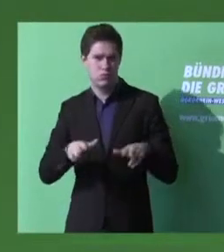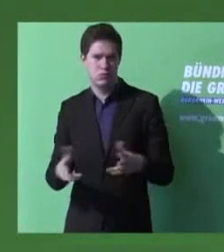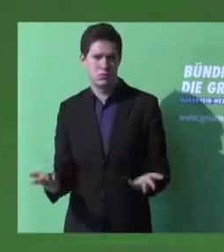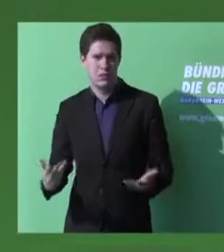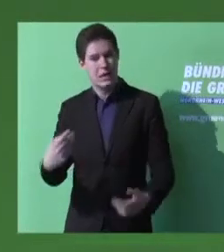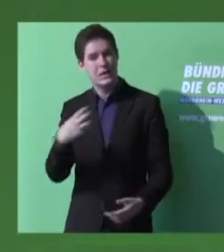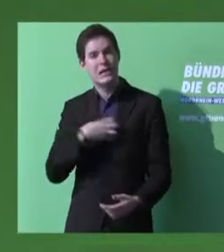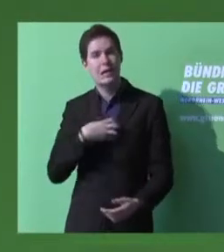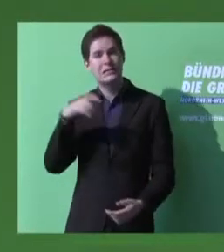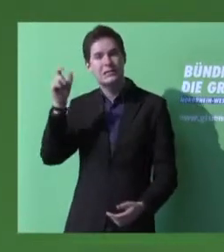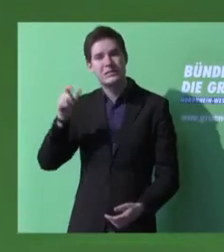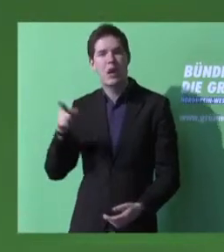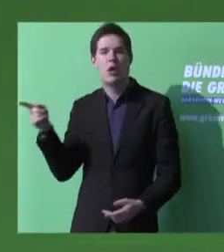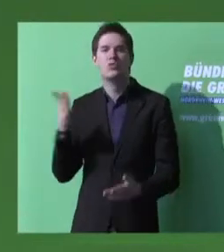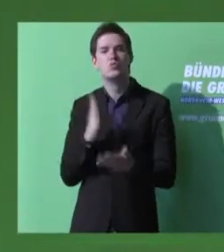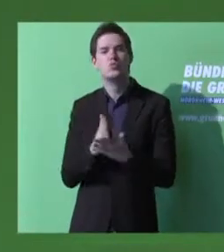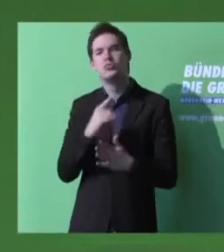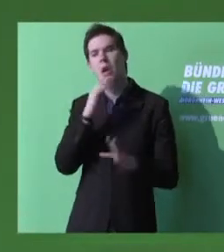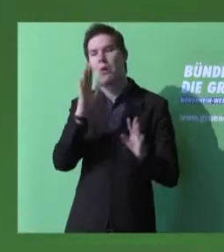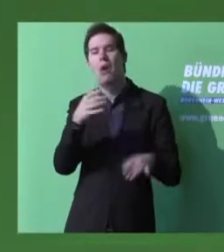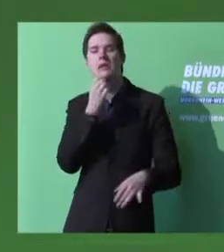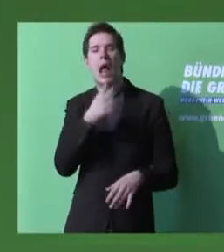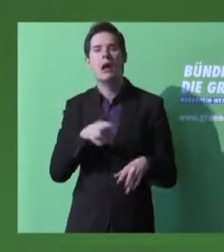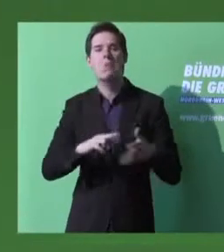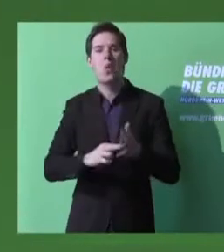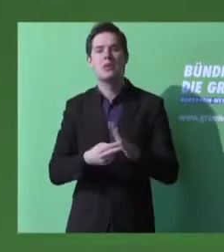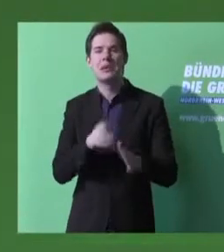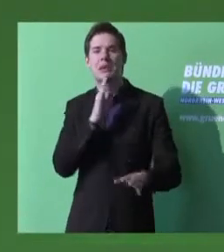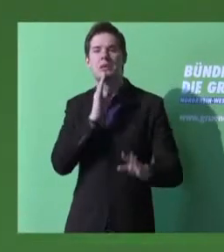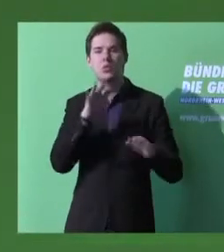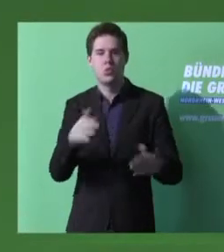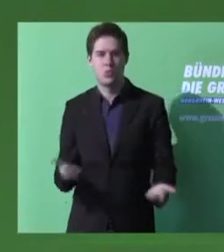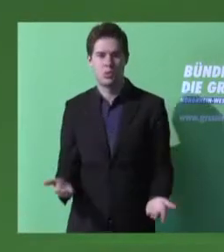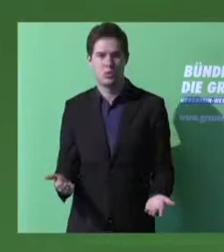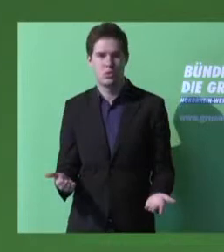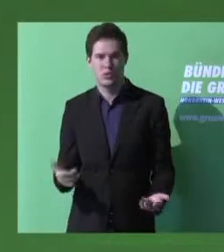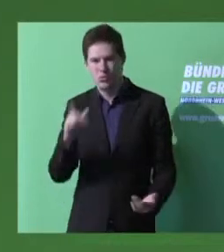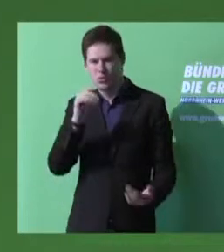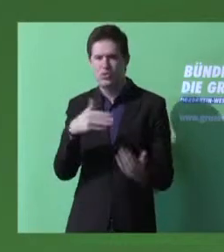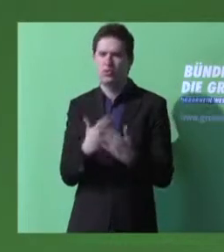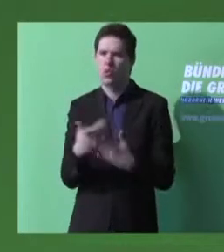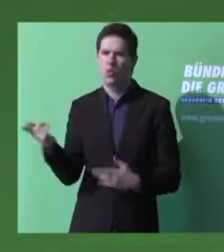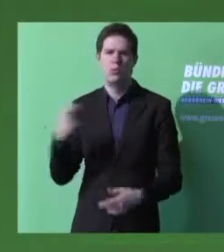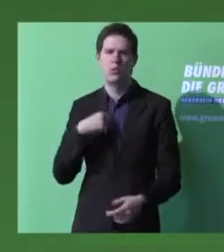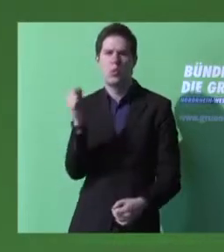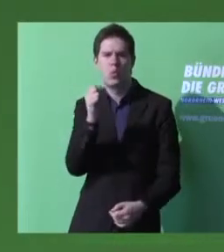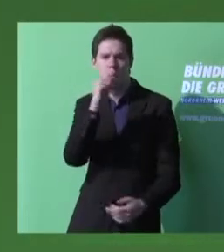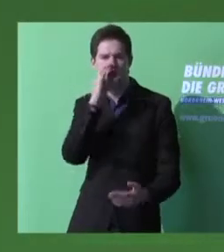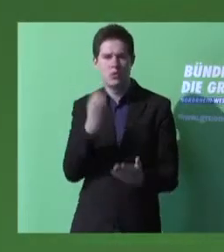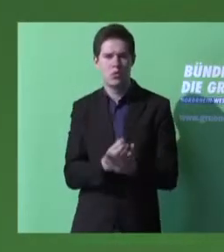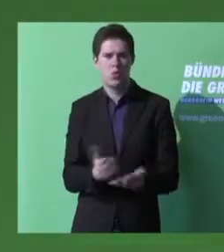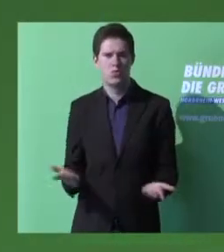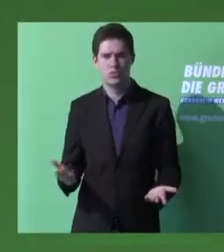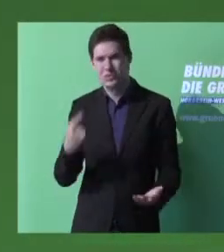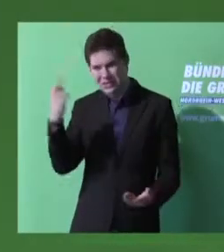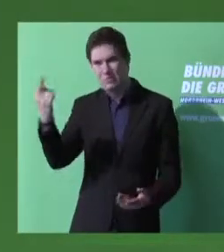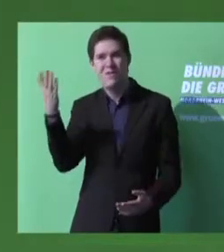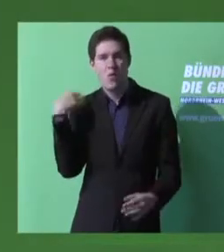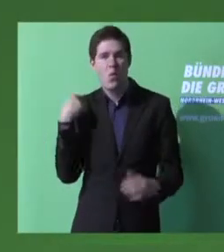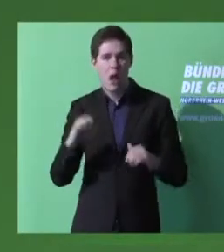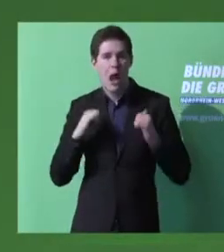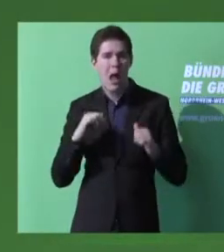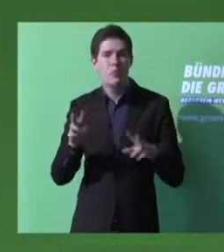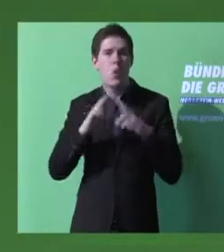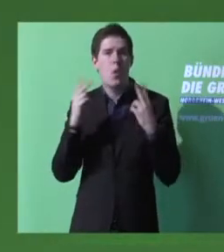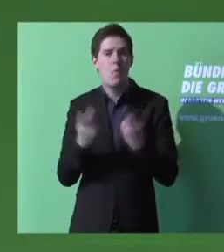versteht Klimaschutz als Tagespolitik. Und das finde ich eine absolute Enttäuschung. Denn sie war selbst mal Umweltministerin, sie hat